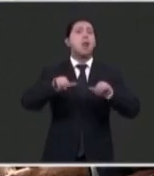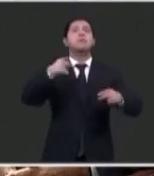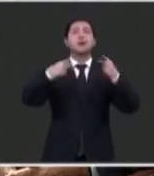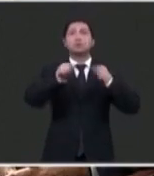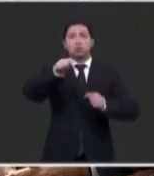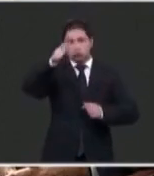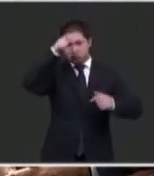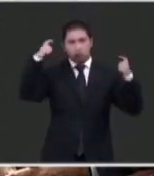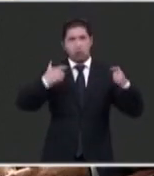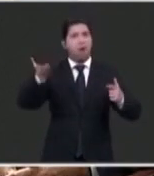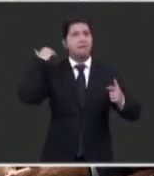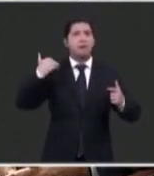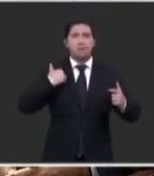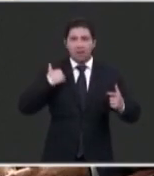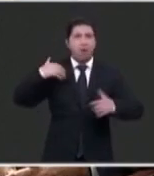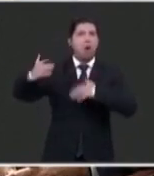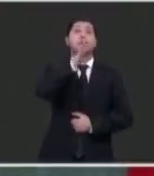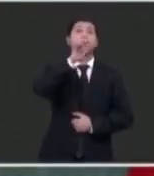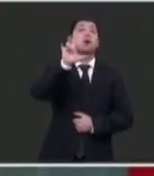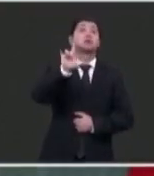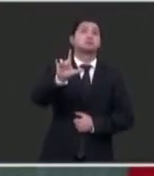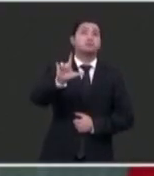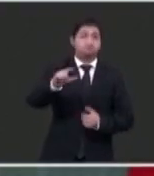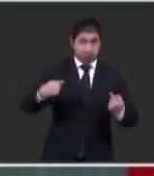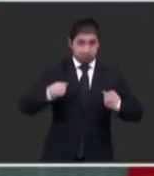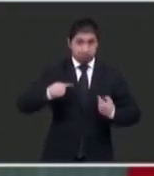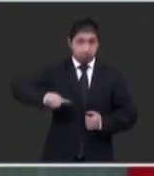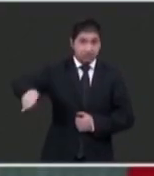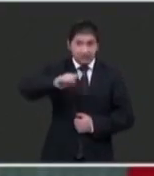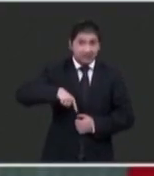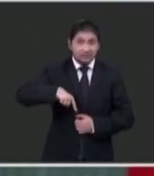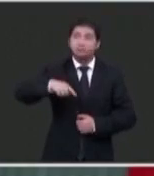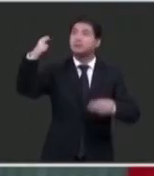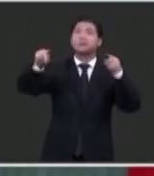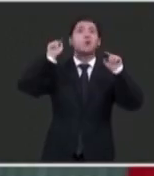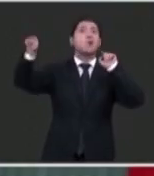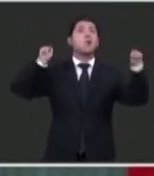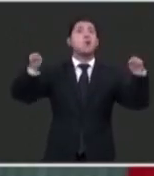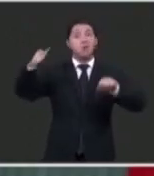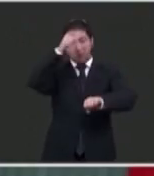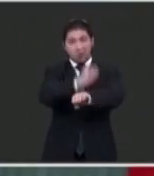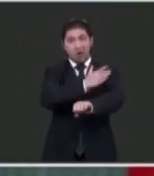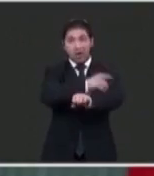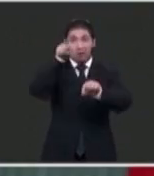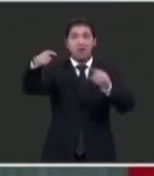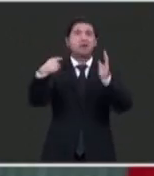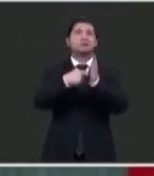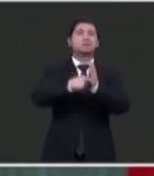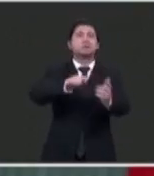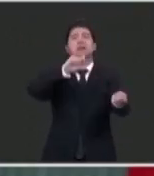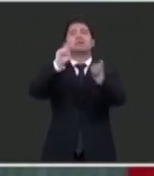ülkemizde yaşandığında bizlere hak Biz birilerinden ülkelerinin isimlerini